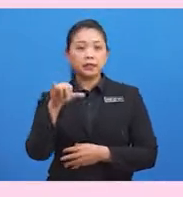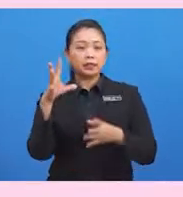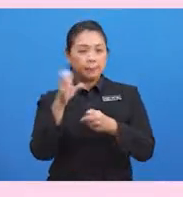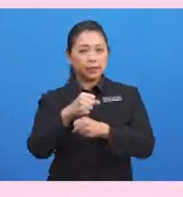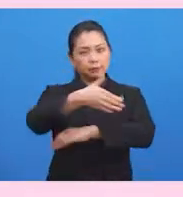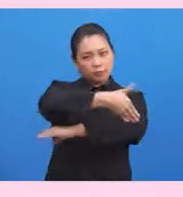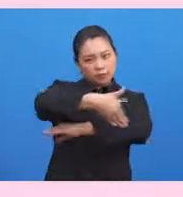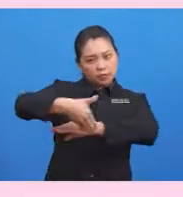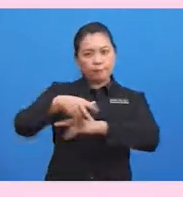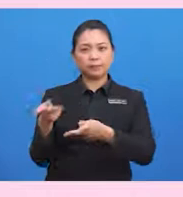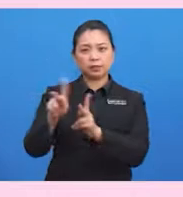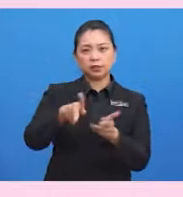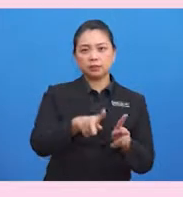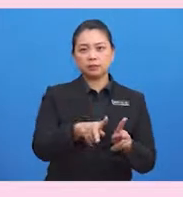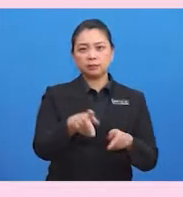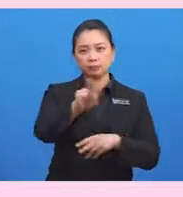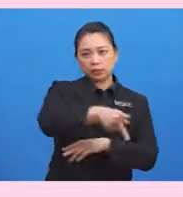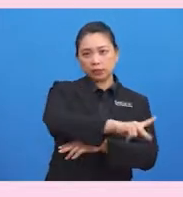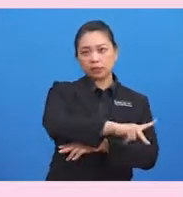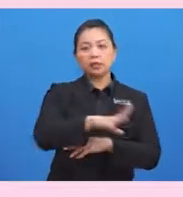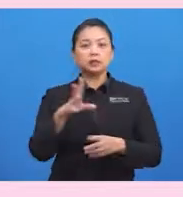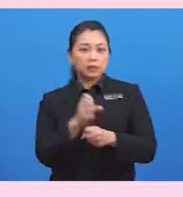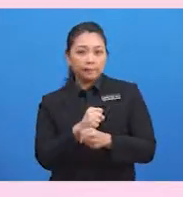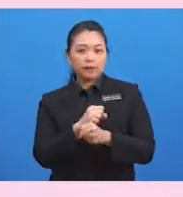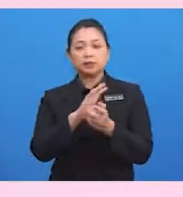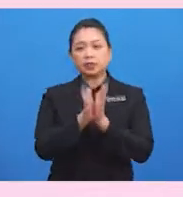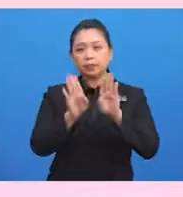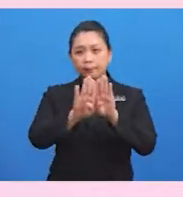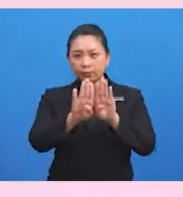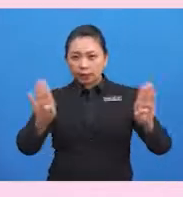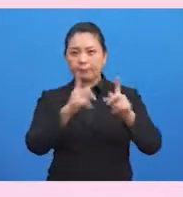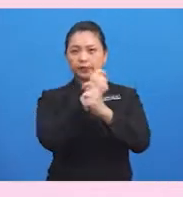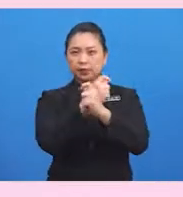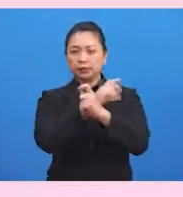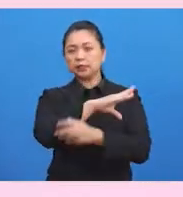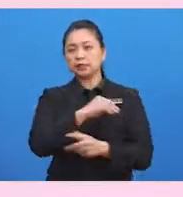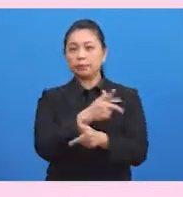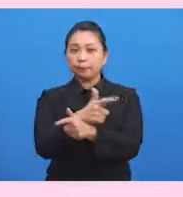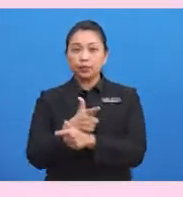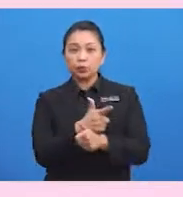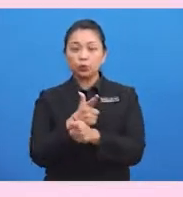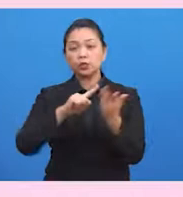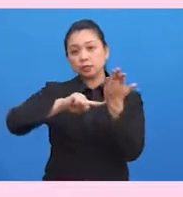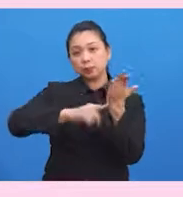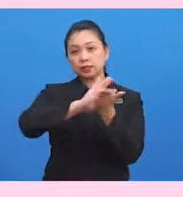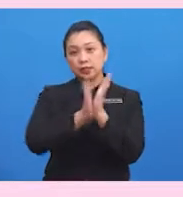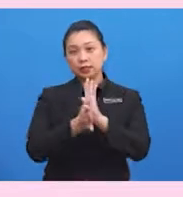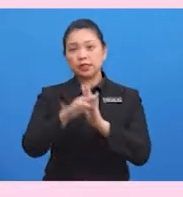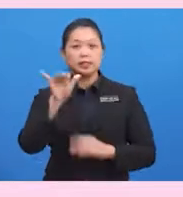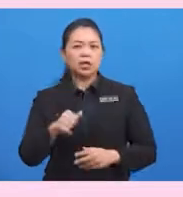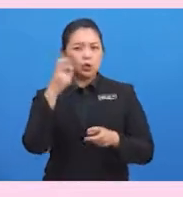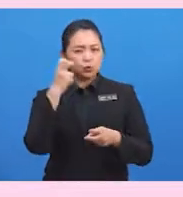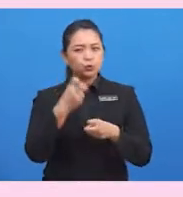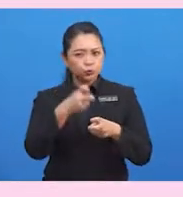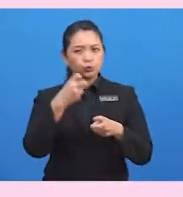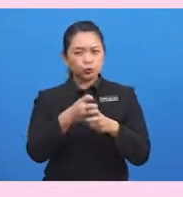benteng pertahanan karena kekuatannya dan juga dapat dijadikan pelindung semulajadi yang tak boleh dan